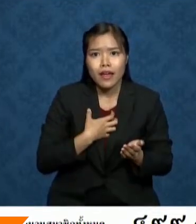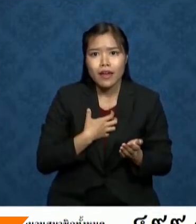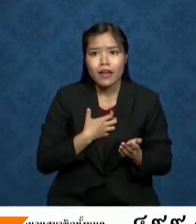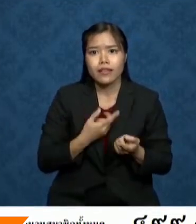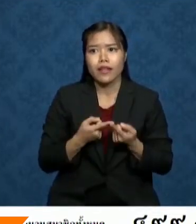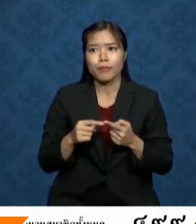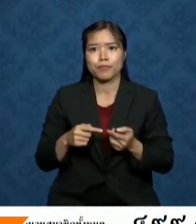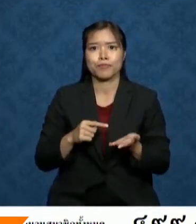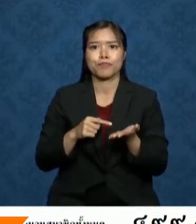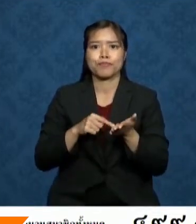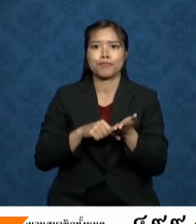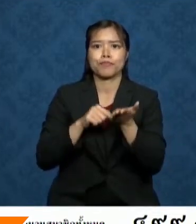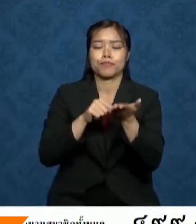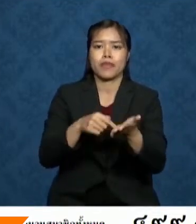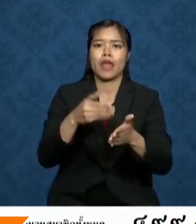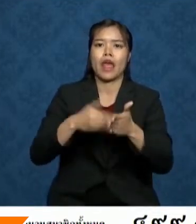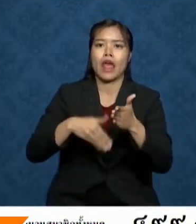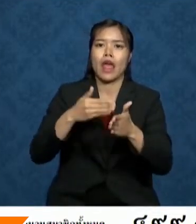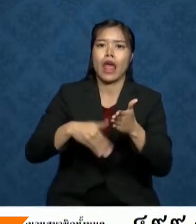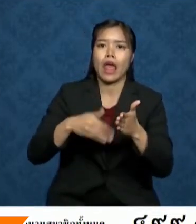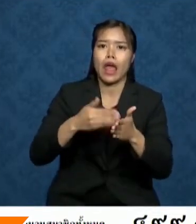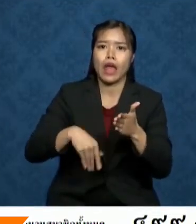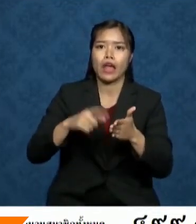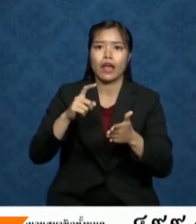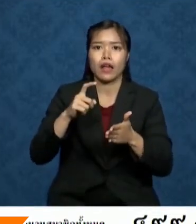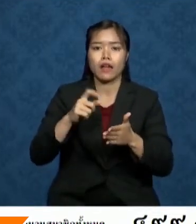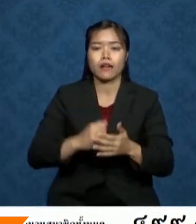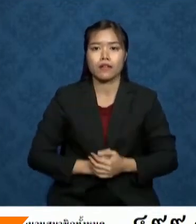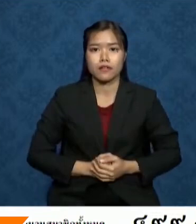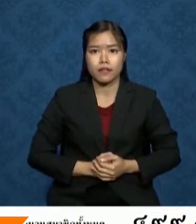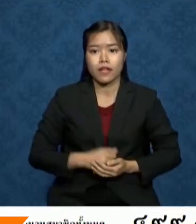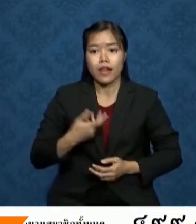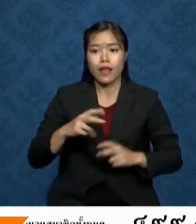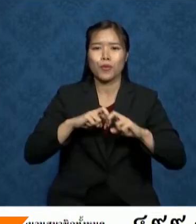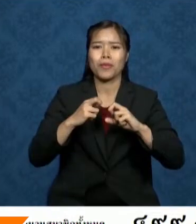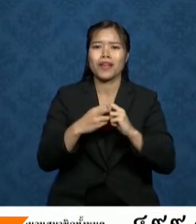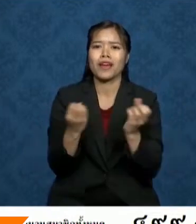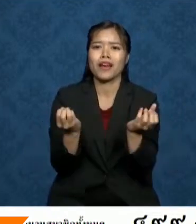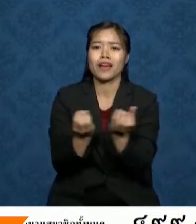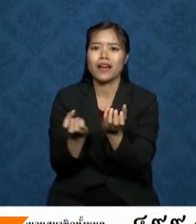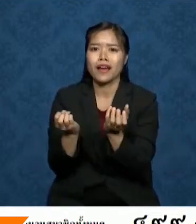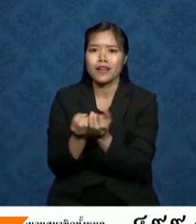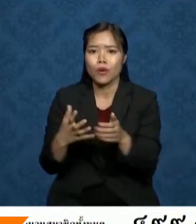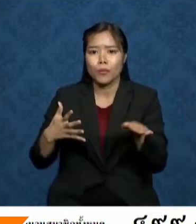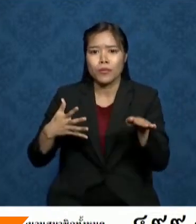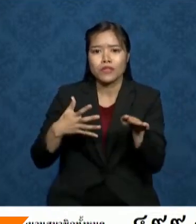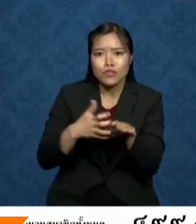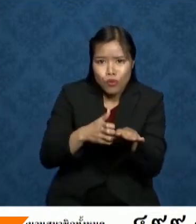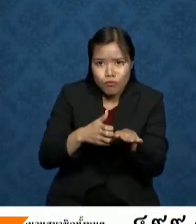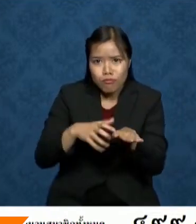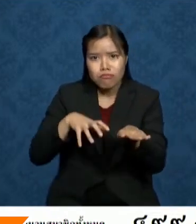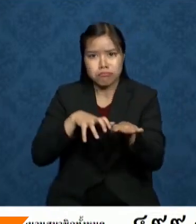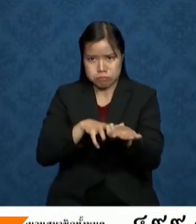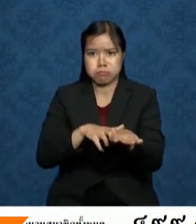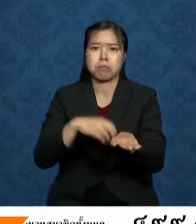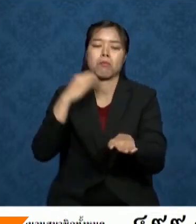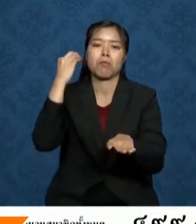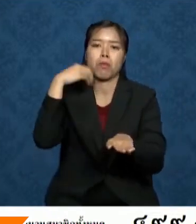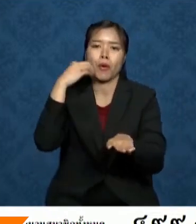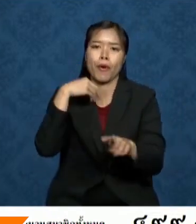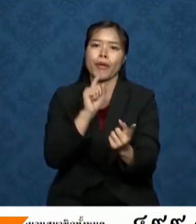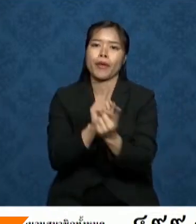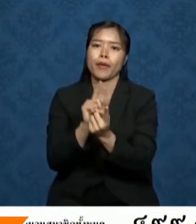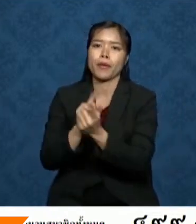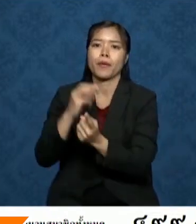าก็ไมได้เกิดขึ้นคณะที่ปัญหาของประชาชน อุบัิเหตุต่ๆ ยังคงเกิดขึ้นอยู่บ่อยครั้ง